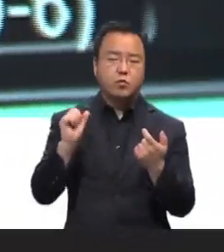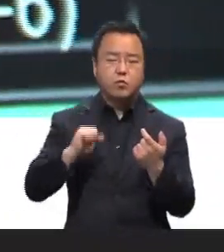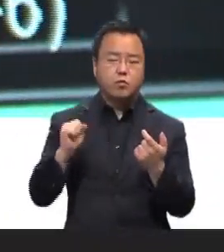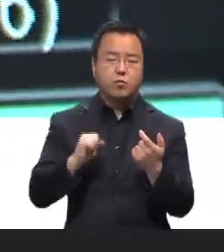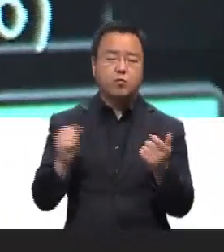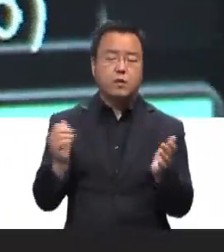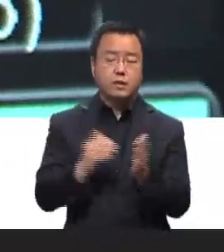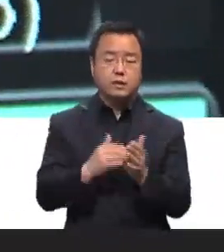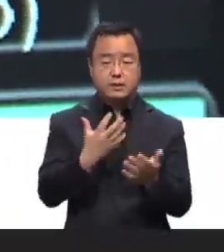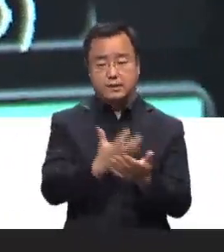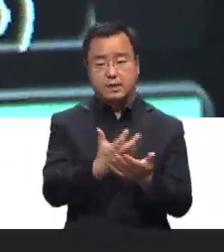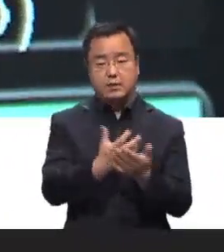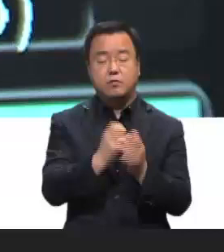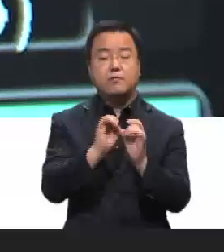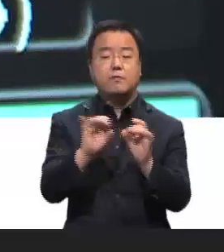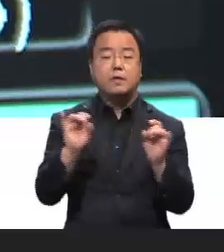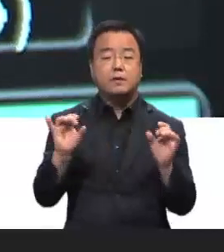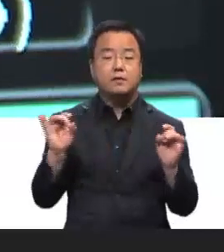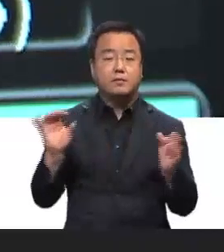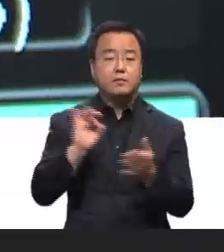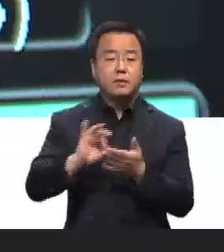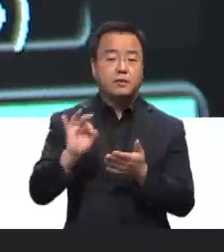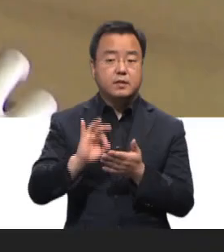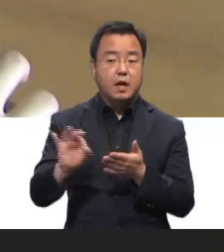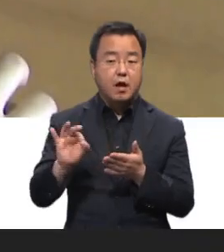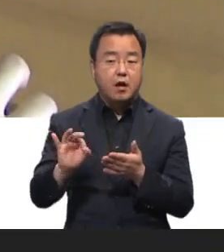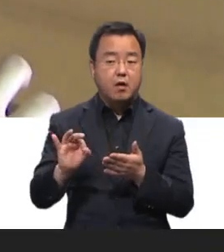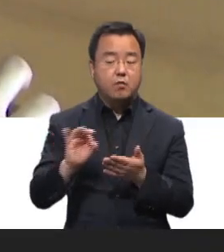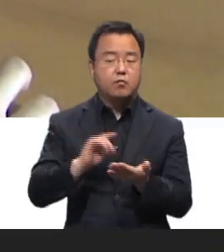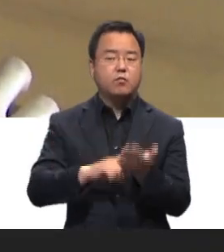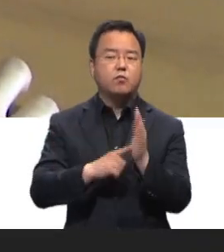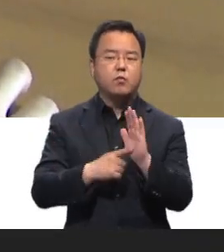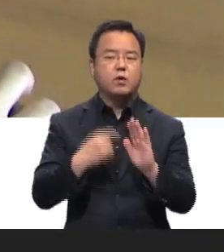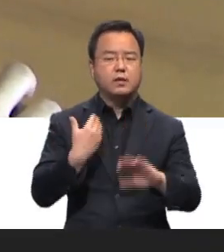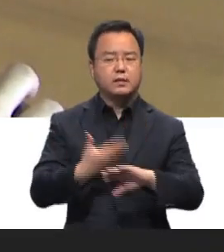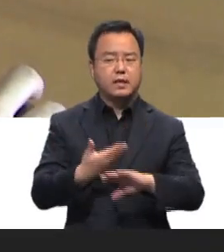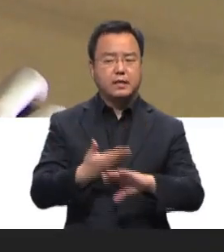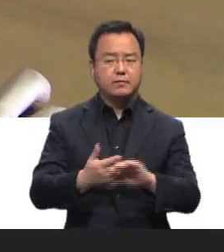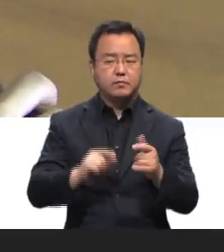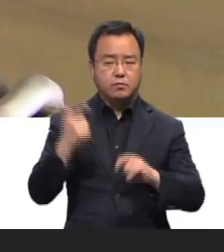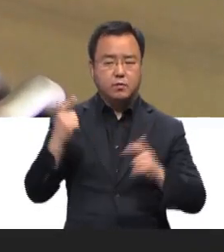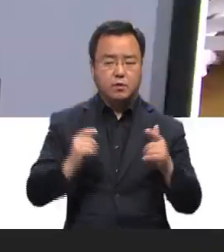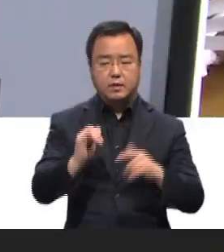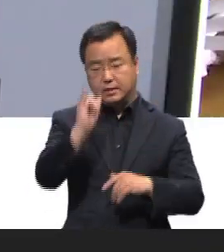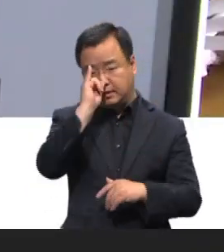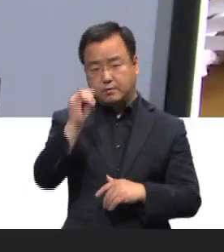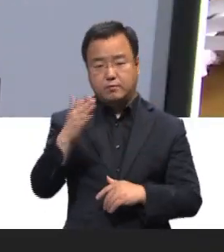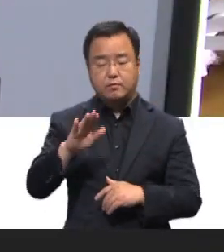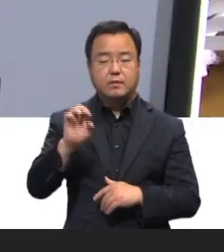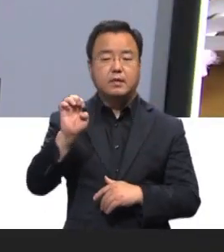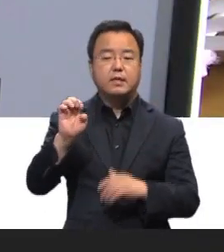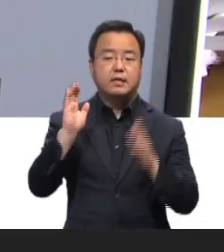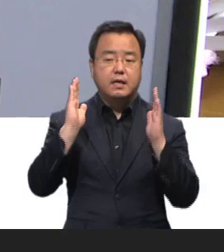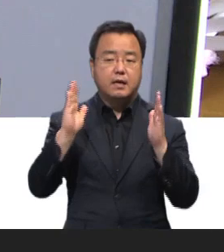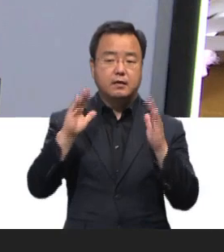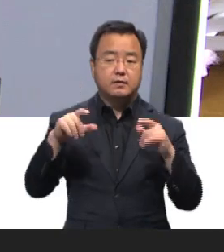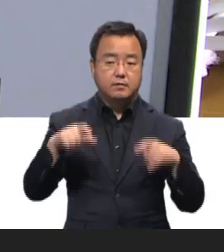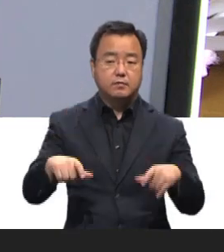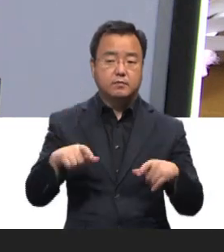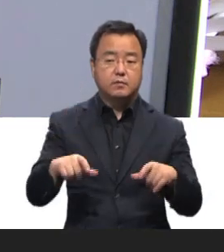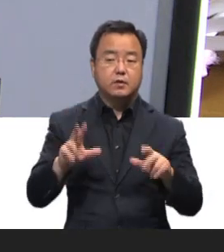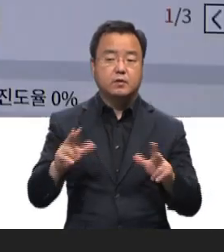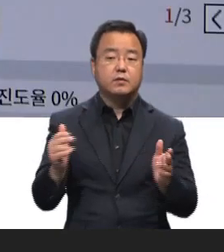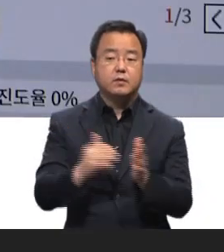자료에 따라서 이용자 숫자가 조금 다르게 표시되는 보도도 아마 보셨을 건데요 아 이 악습 터 이용자 숫자는 지금까지 이제 단순히